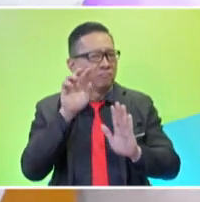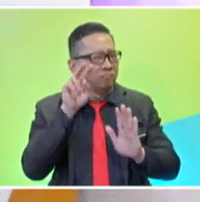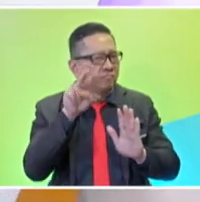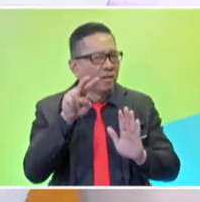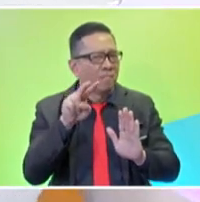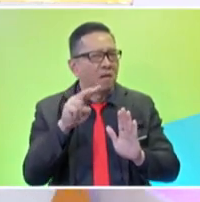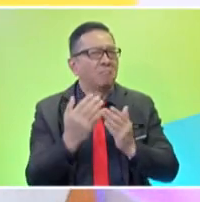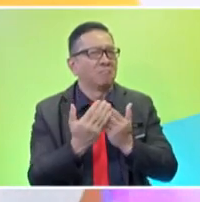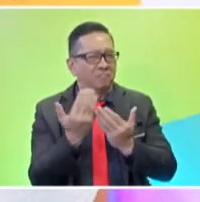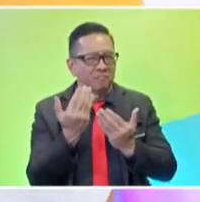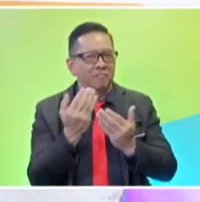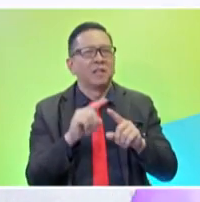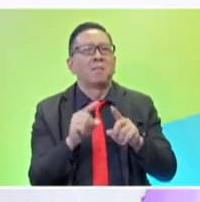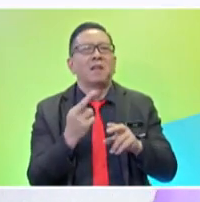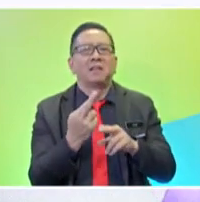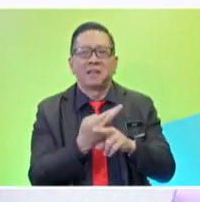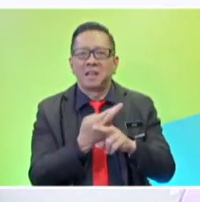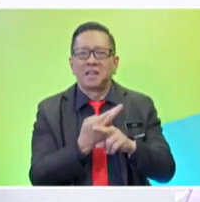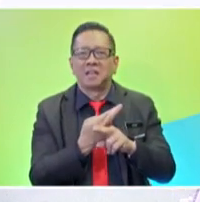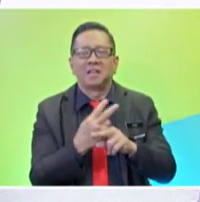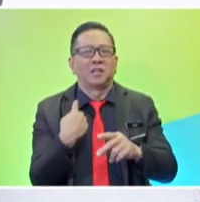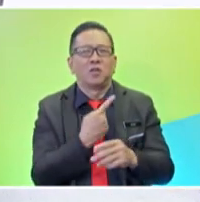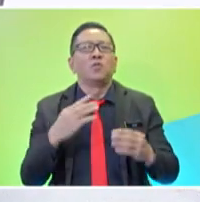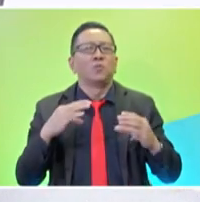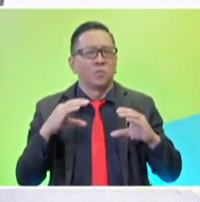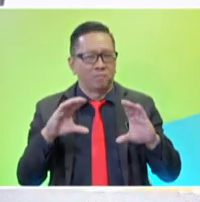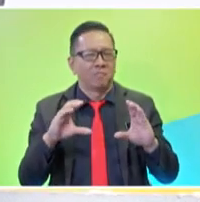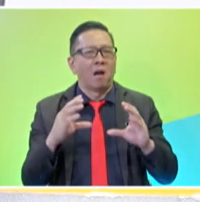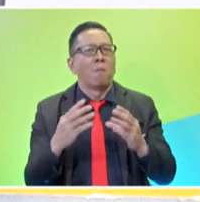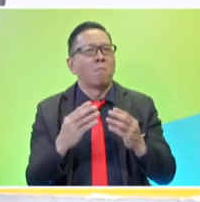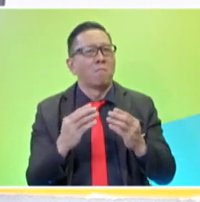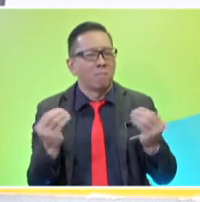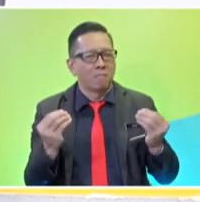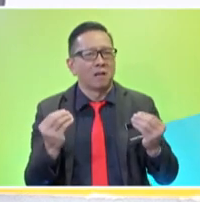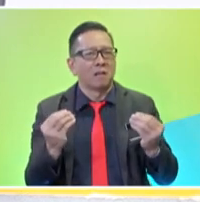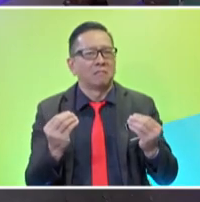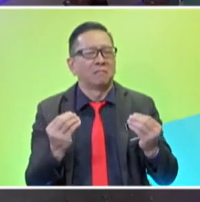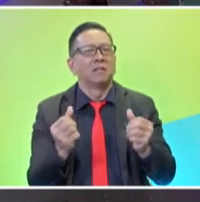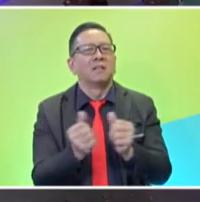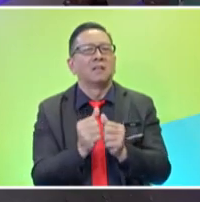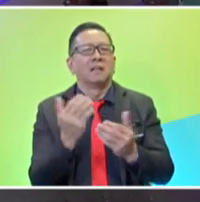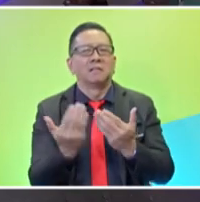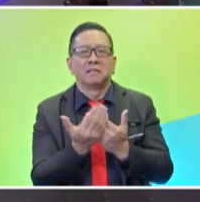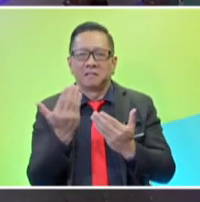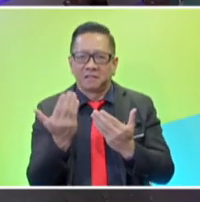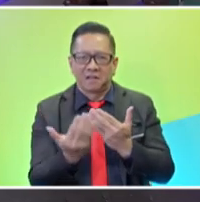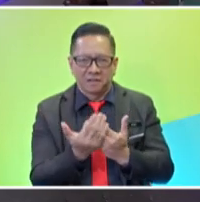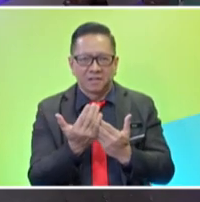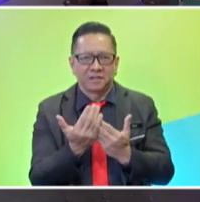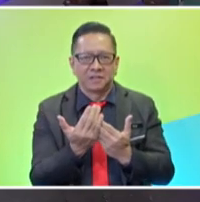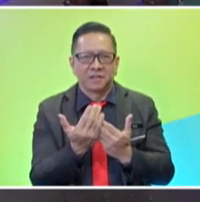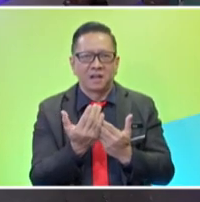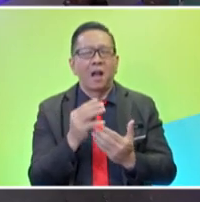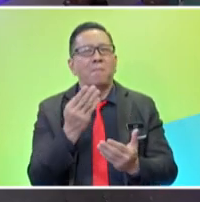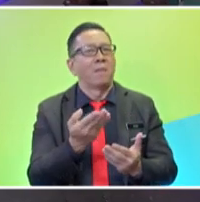tapi suka tapi kita coba permudahkan dengan bahan-bahan yang mudah didapati ya di